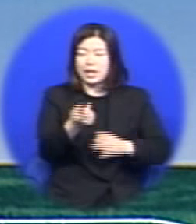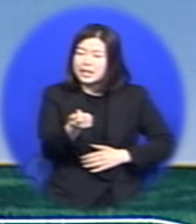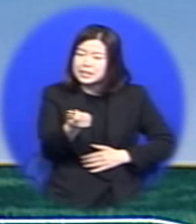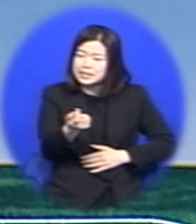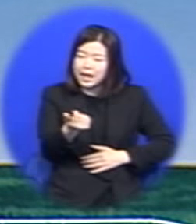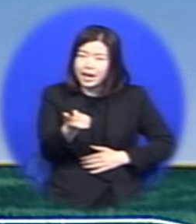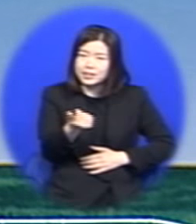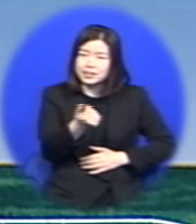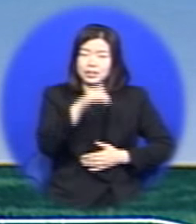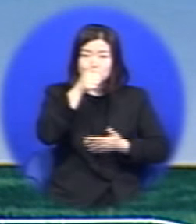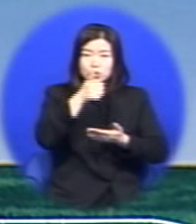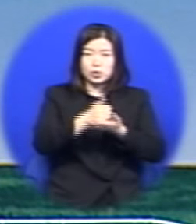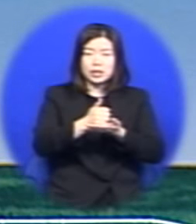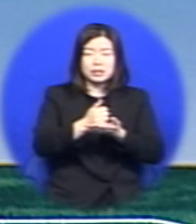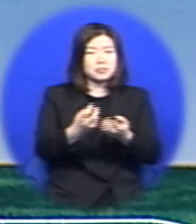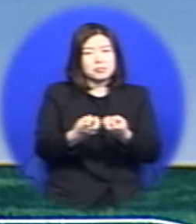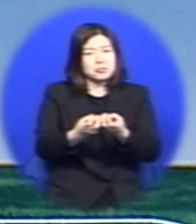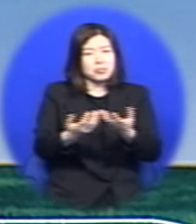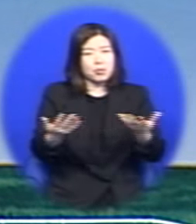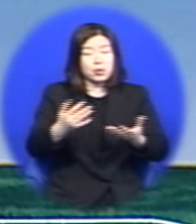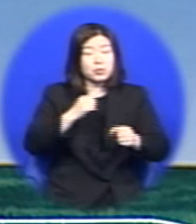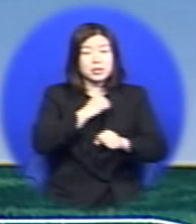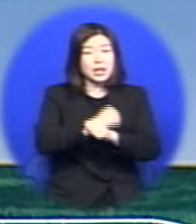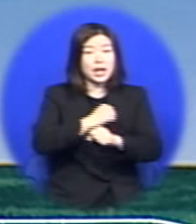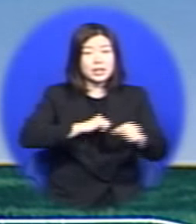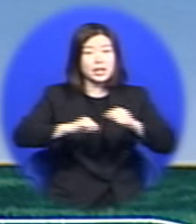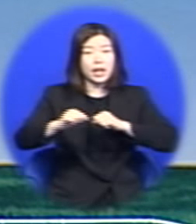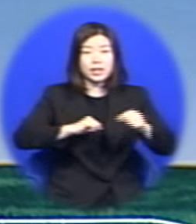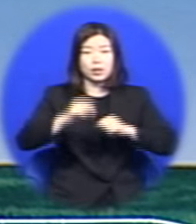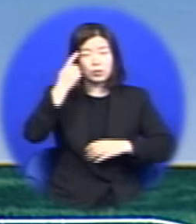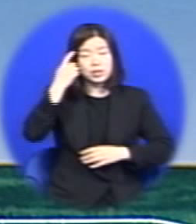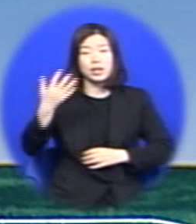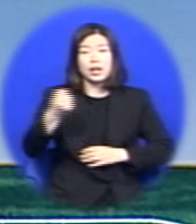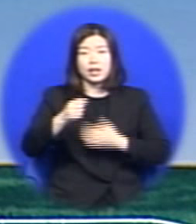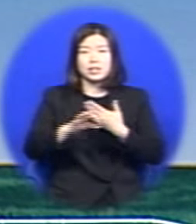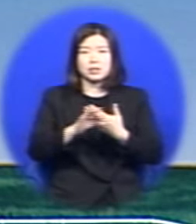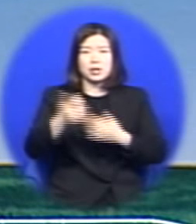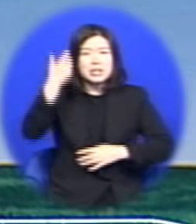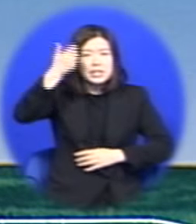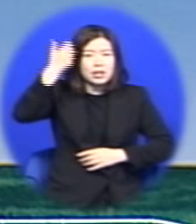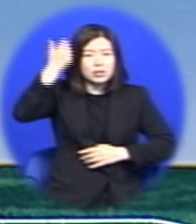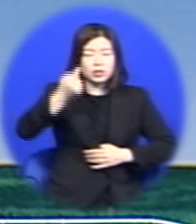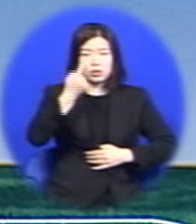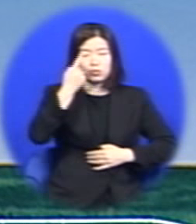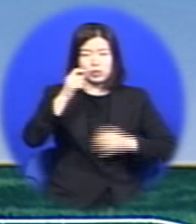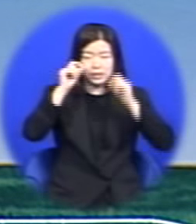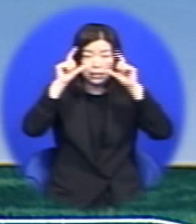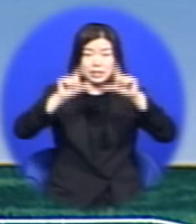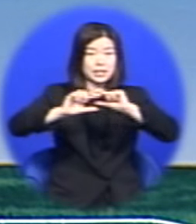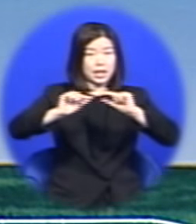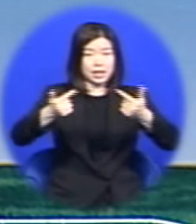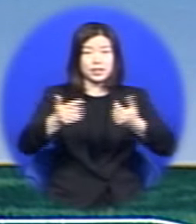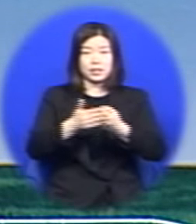어쩔 수 없이 짓는 거라고 생각하는 것은 우리가 영적인 눈이 정말 뜨여지지 않았기 때문입니다.